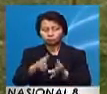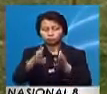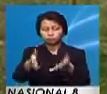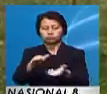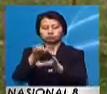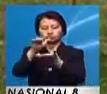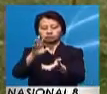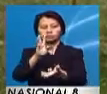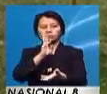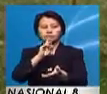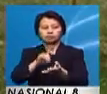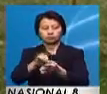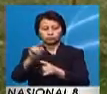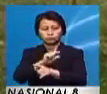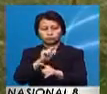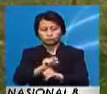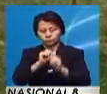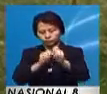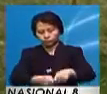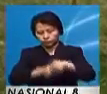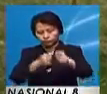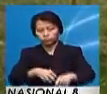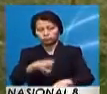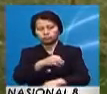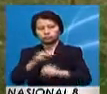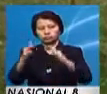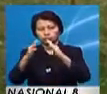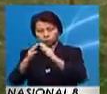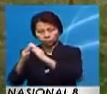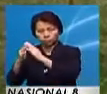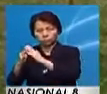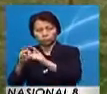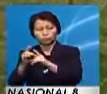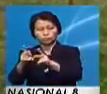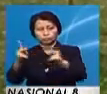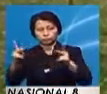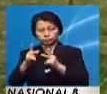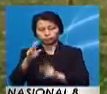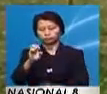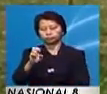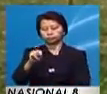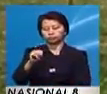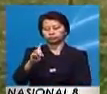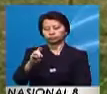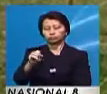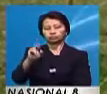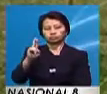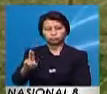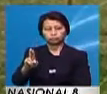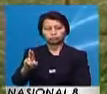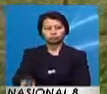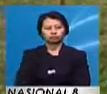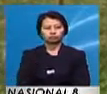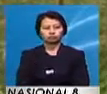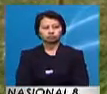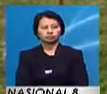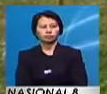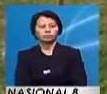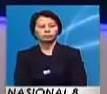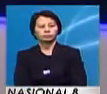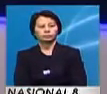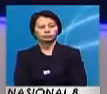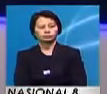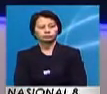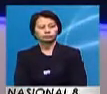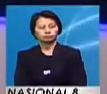air untuk kegunaan pertanian dan domestik di kawasan Endau. Syazah Syafiqah Sapudin untuk RTM.